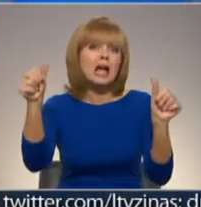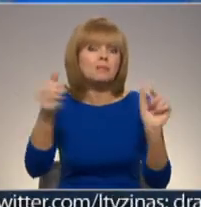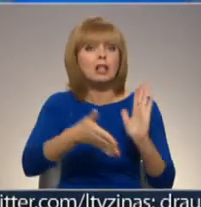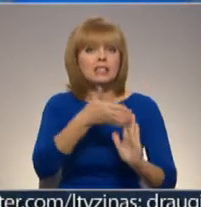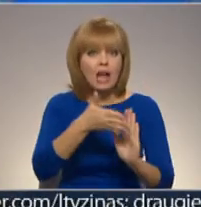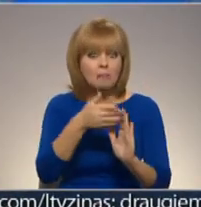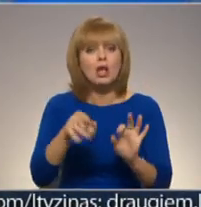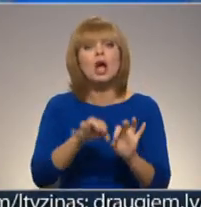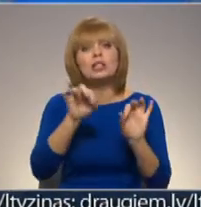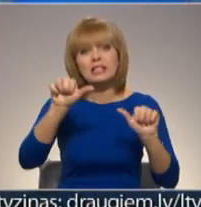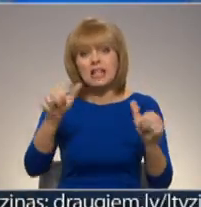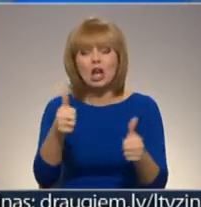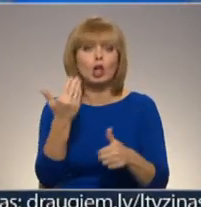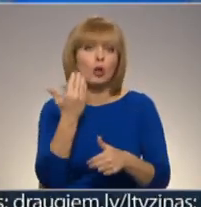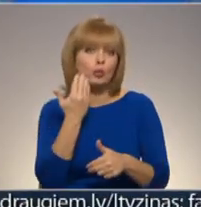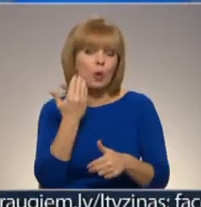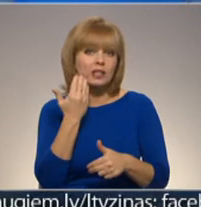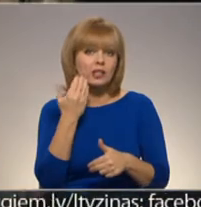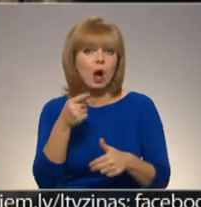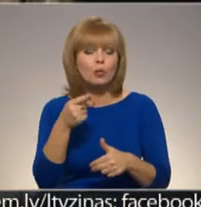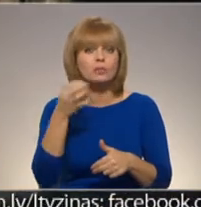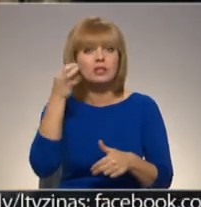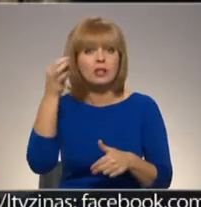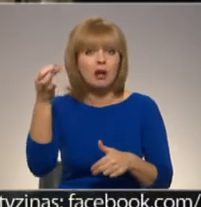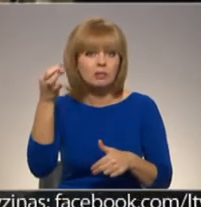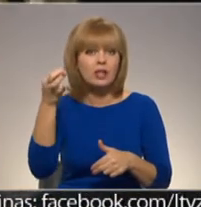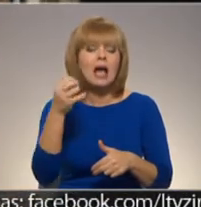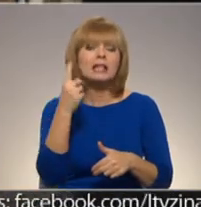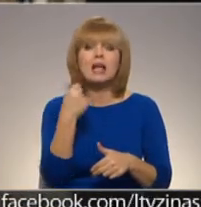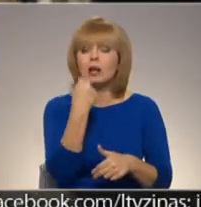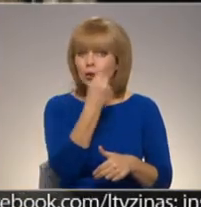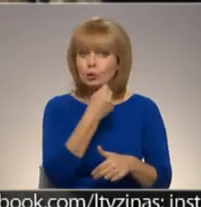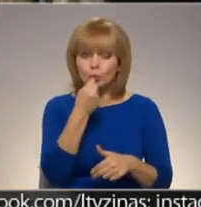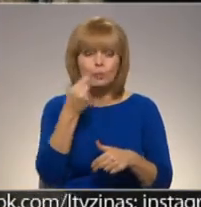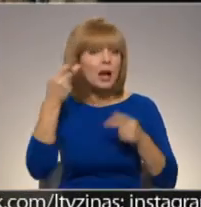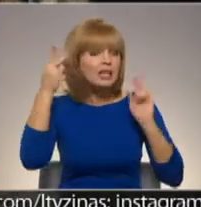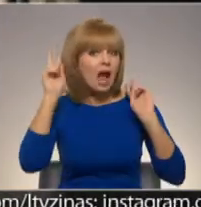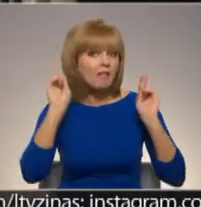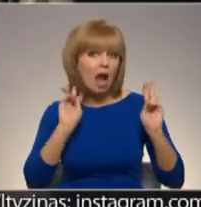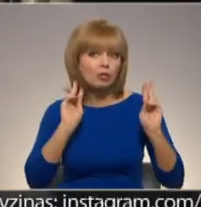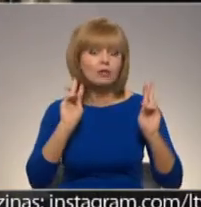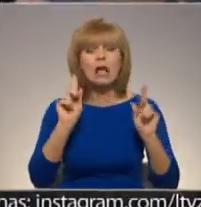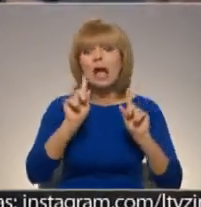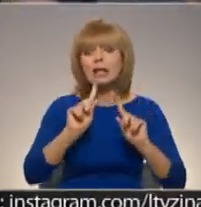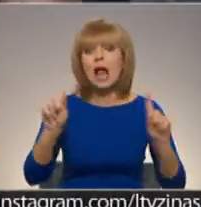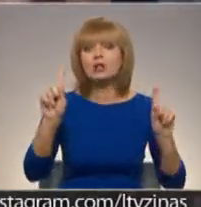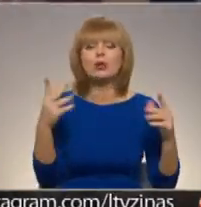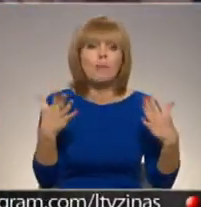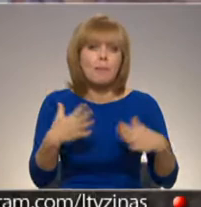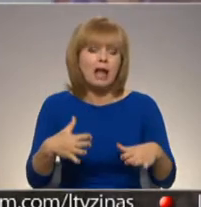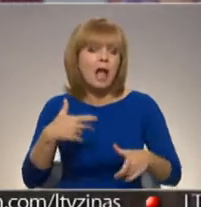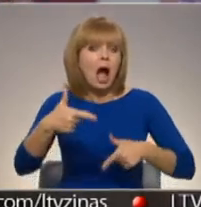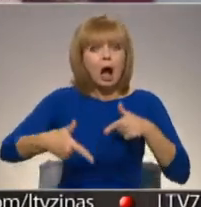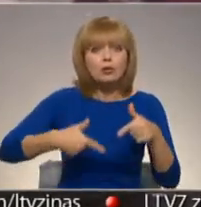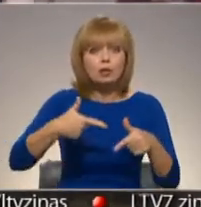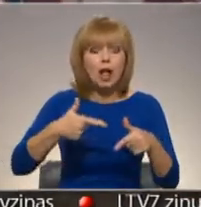tā arī stila nosaukums. Pin-up stila standarti, sarkanas lūpas, ieveidoti mati, retro stila kleitiņa, augsti papēži,